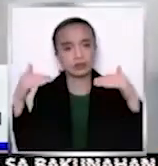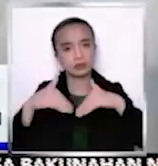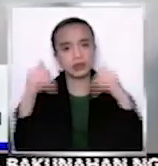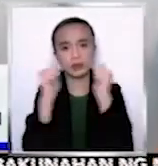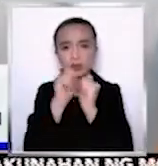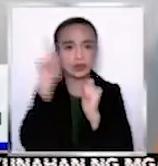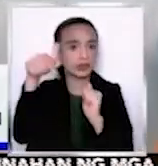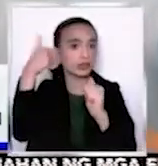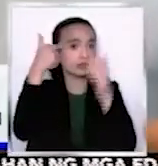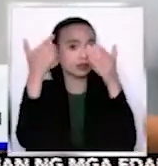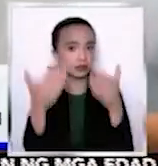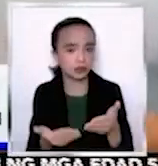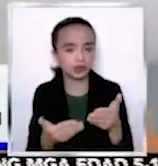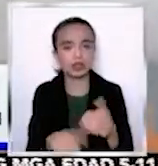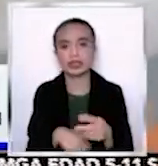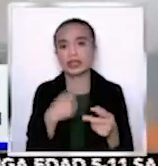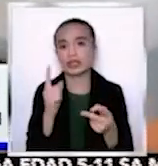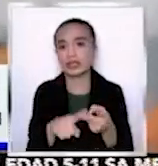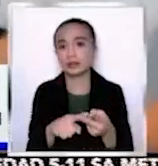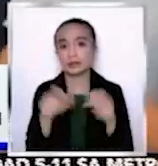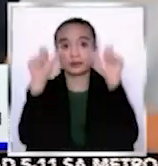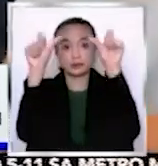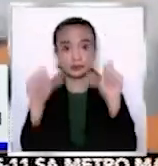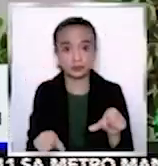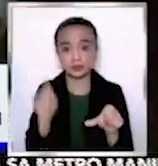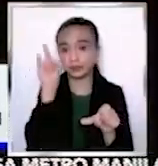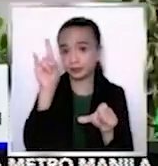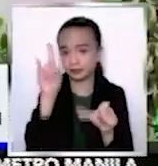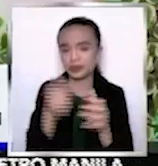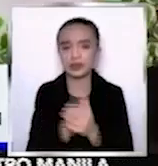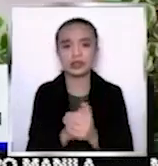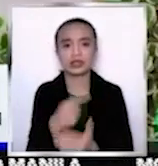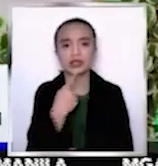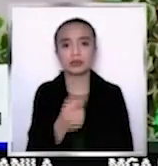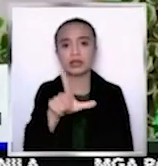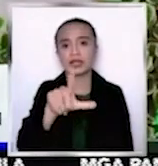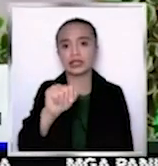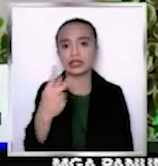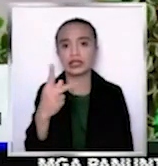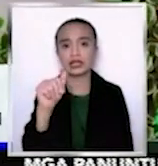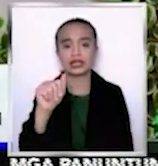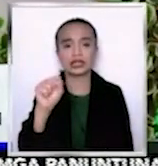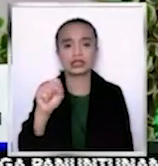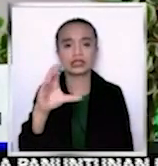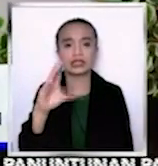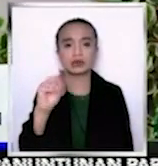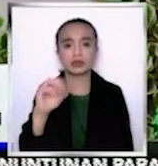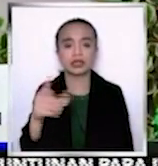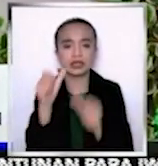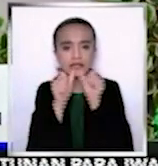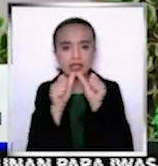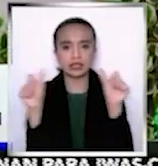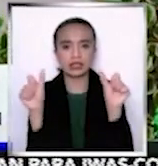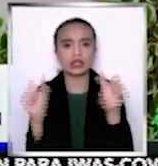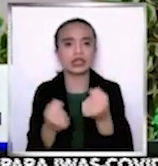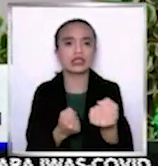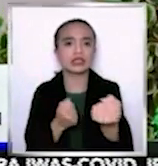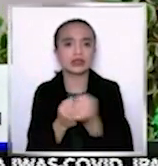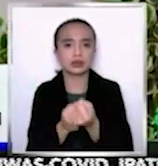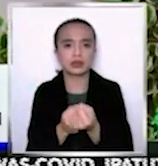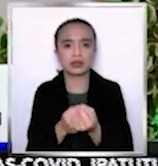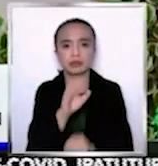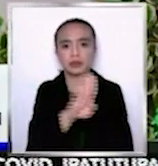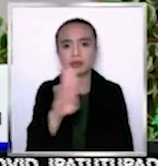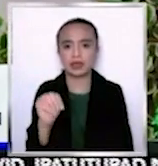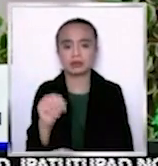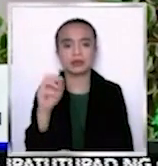Taliado. At sa isang press release, sinabi ng lakas CMD na nagdeklara ito ng suporta sa BBM Sara Unity. Hinihinga